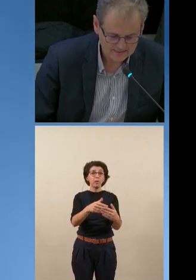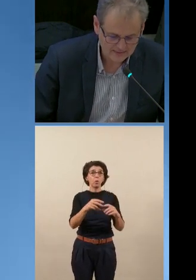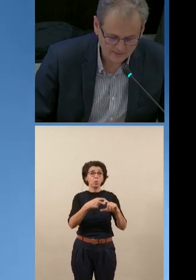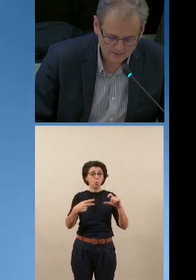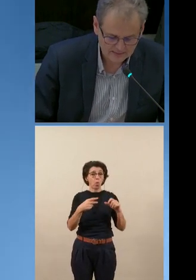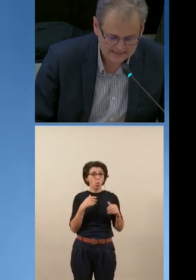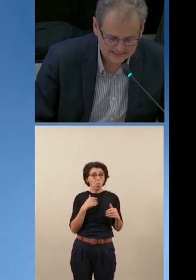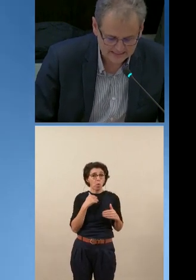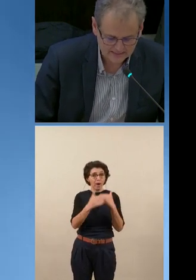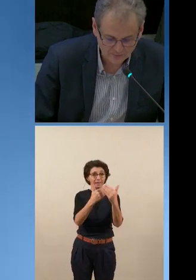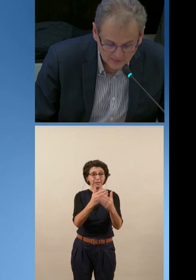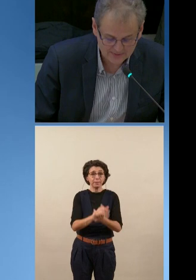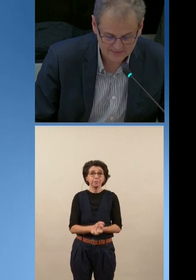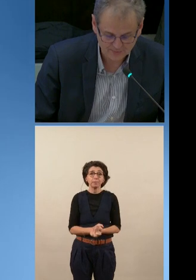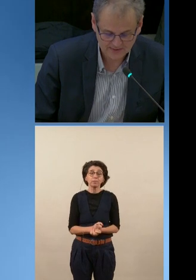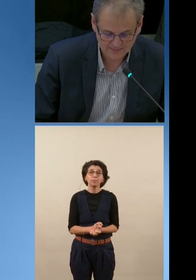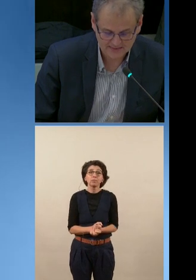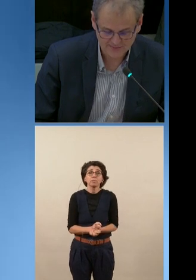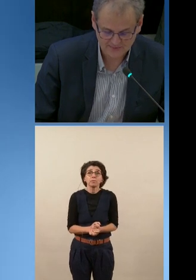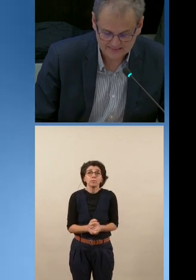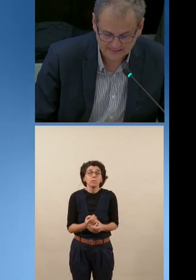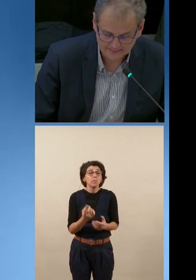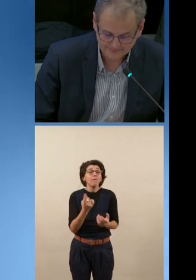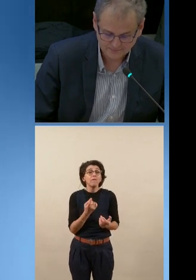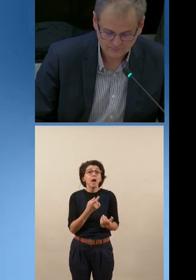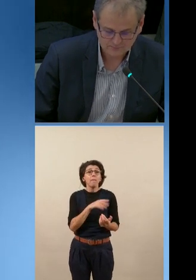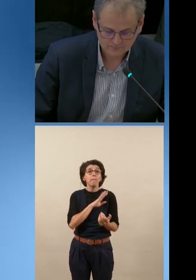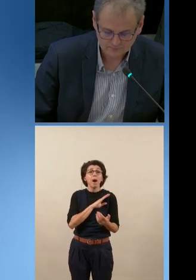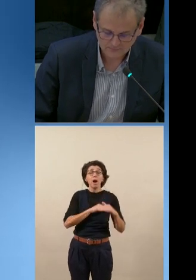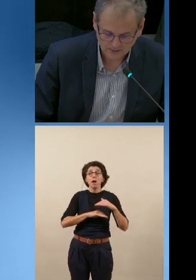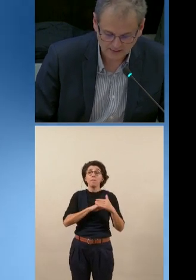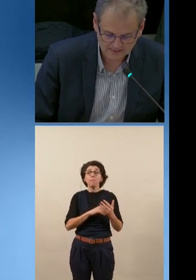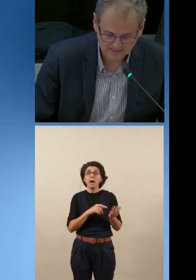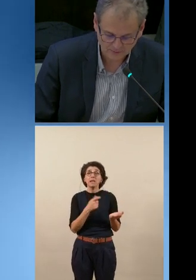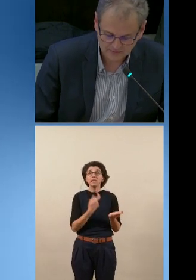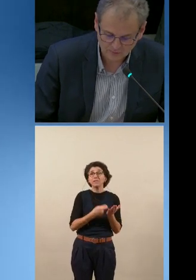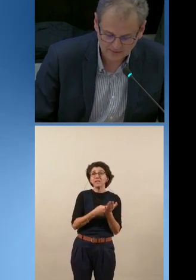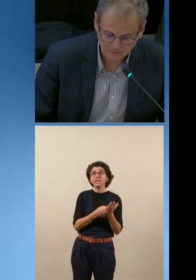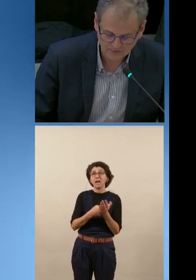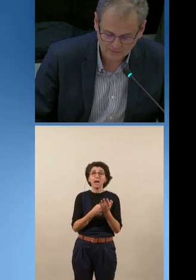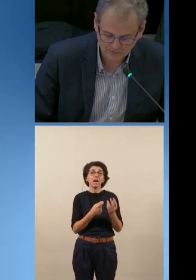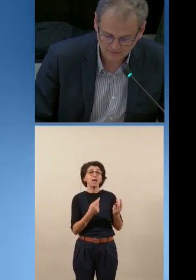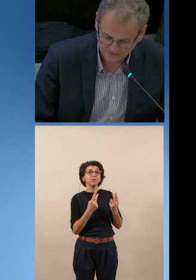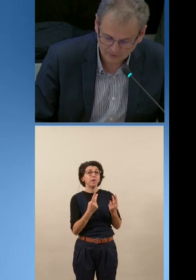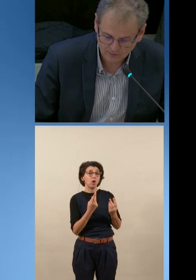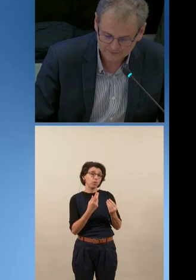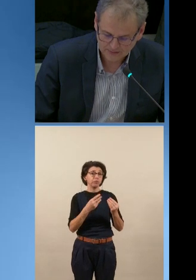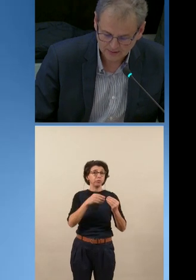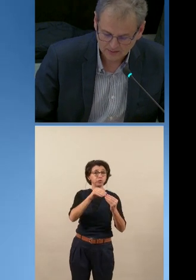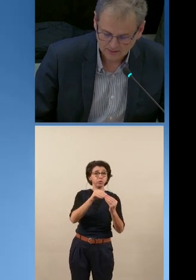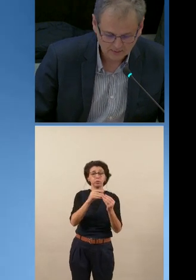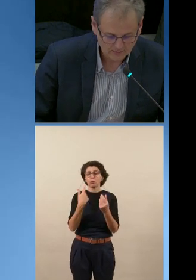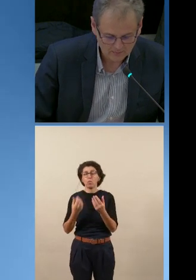c'est lié à la revalorisation des bases fiscales avec des recettes nouvelles aussi de